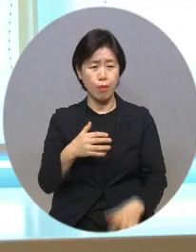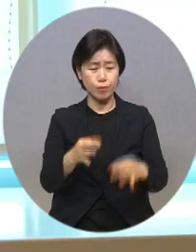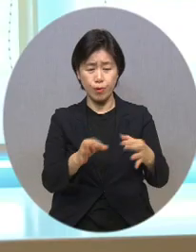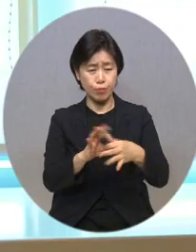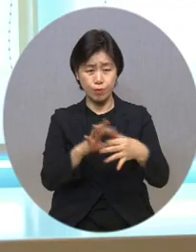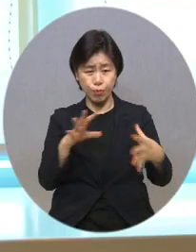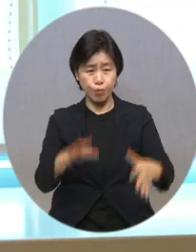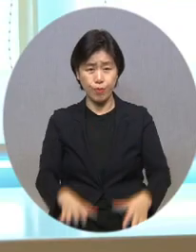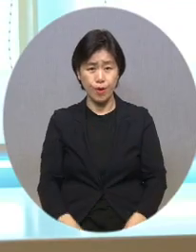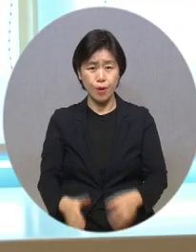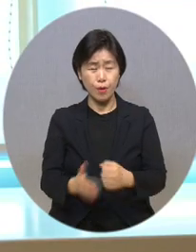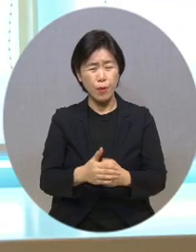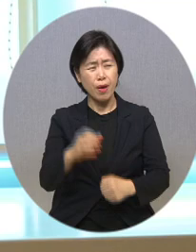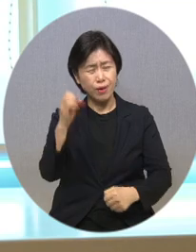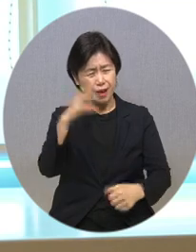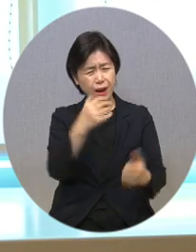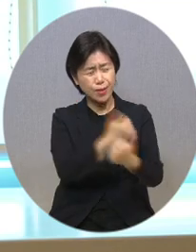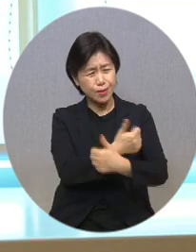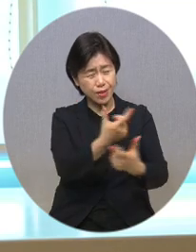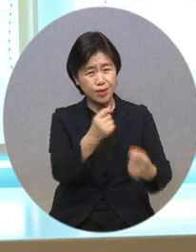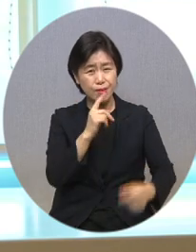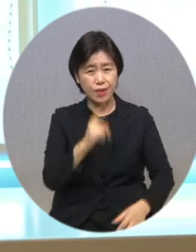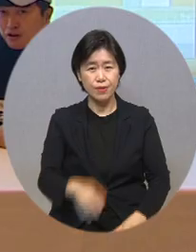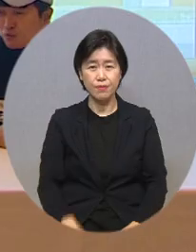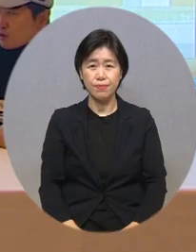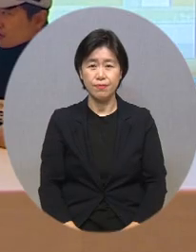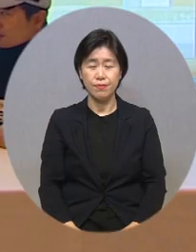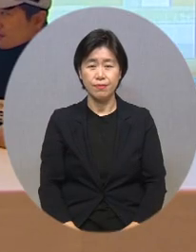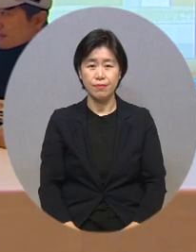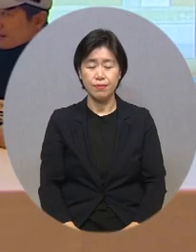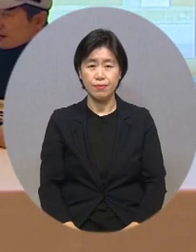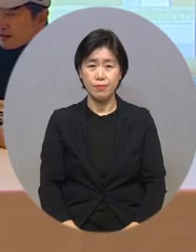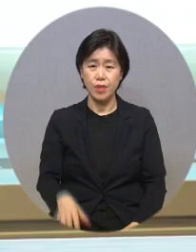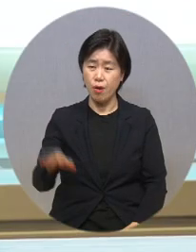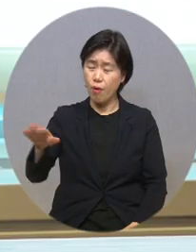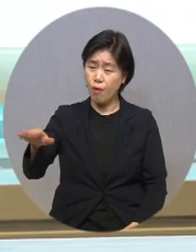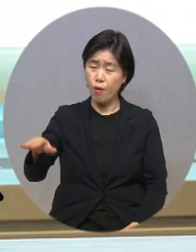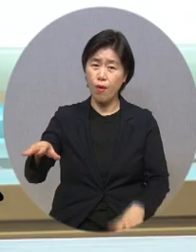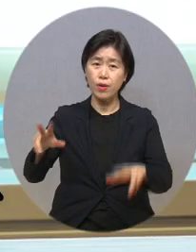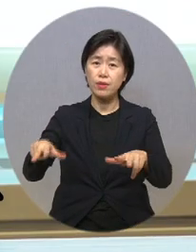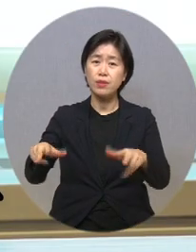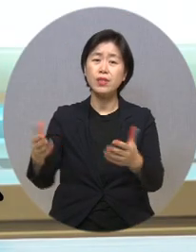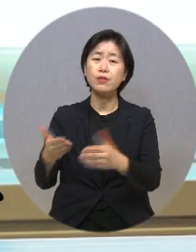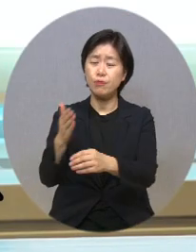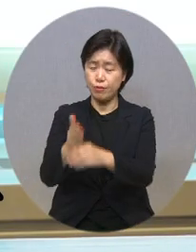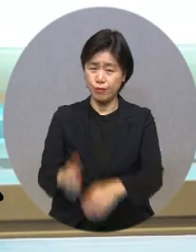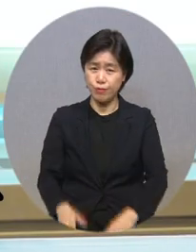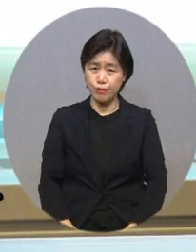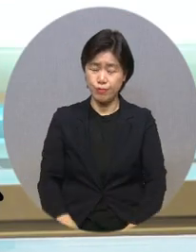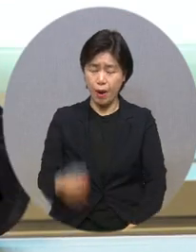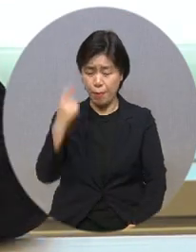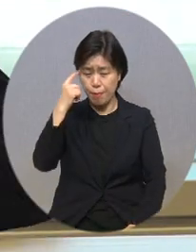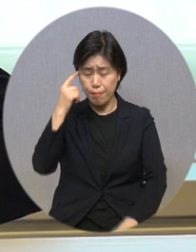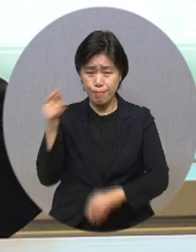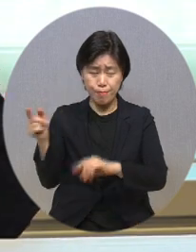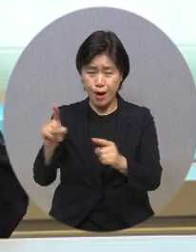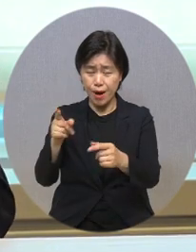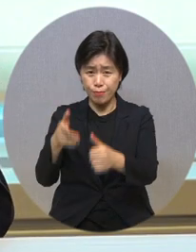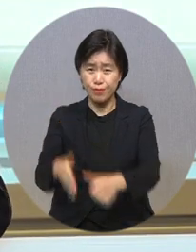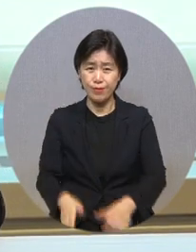아니요. 씨 갖고 계셔. 네? 씨 촬영 안 하고 싶어? 맞습니까? 진작 말씀을